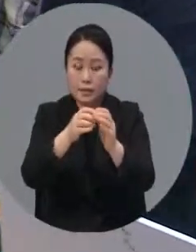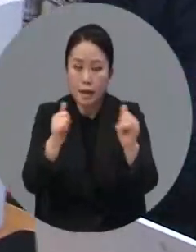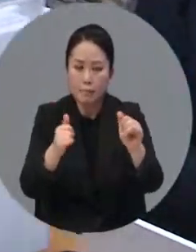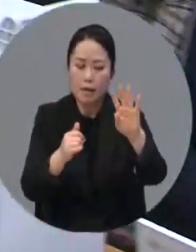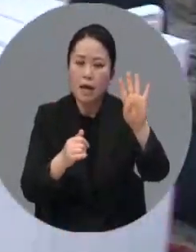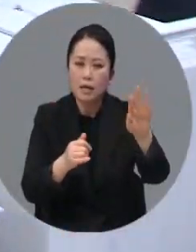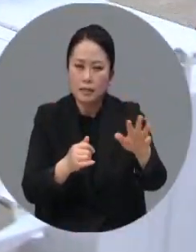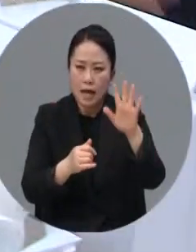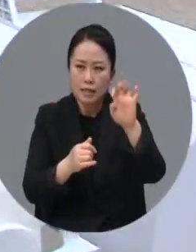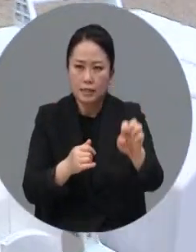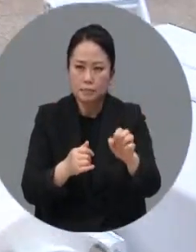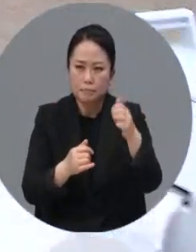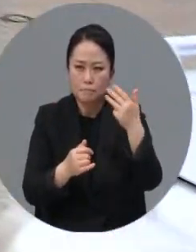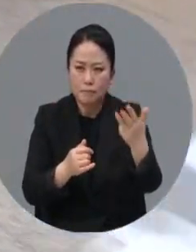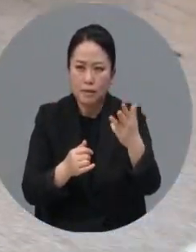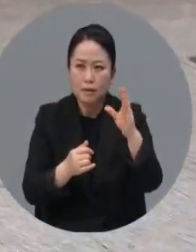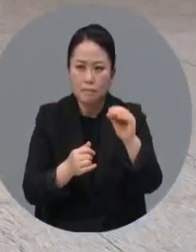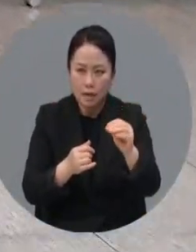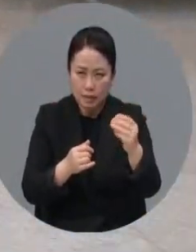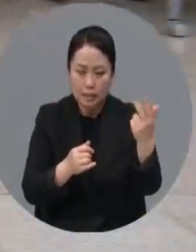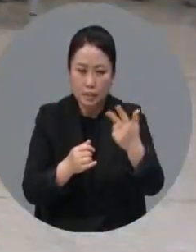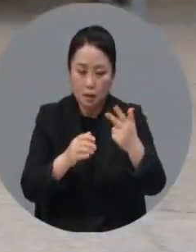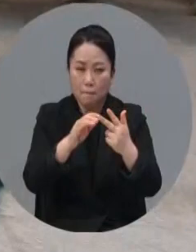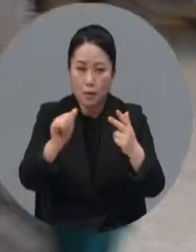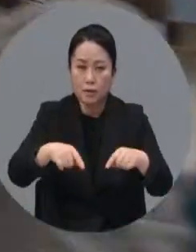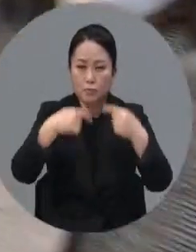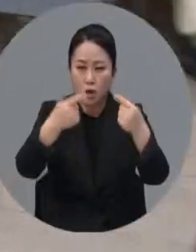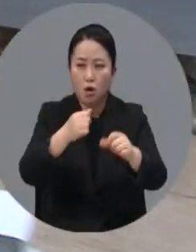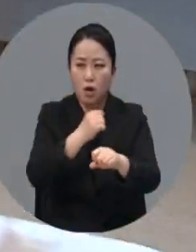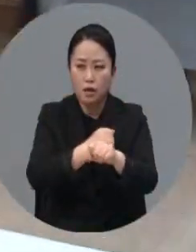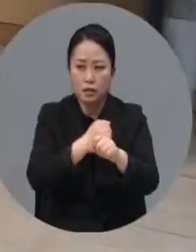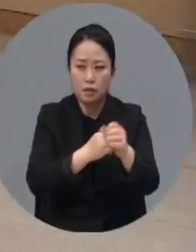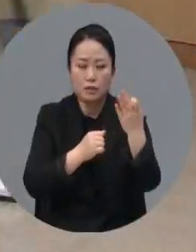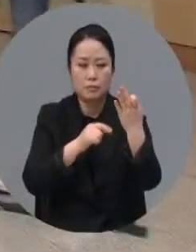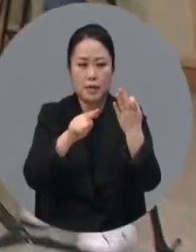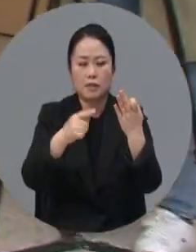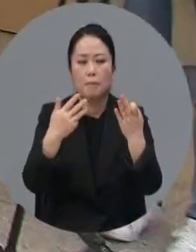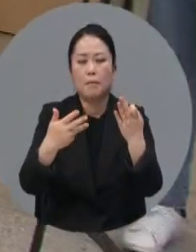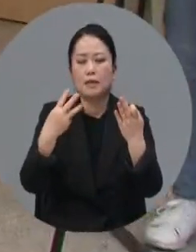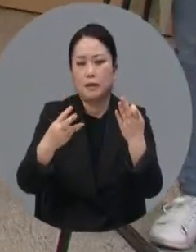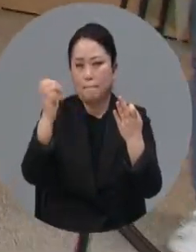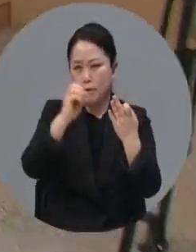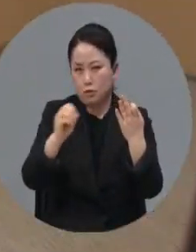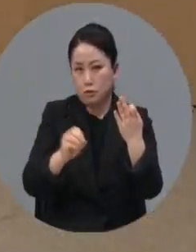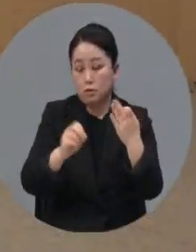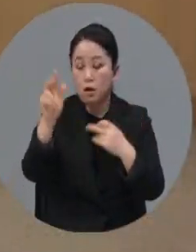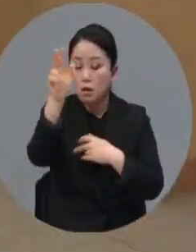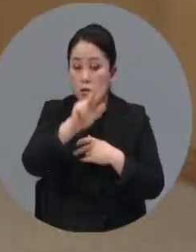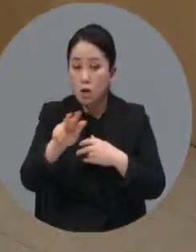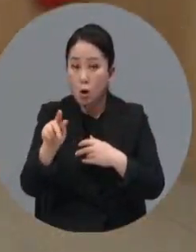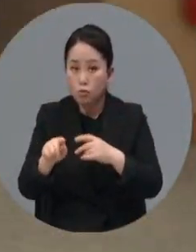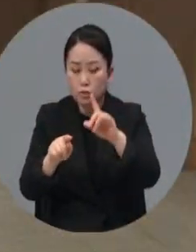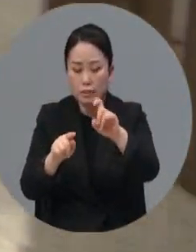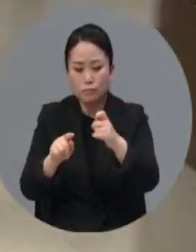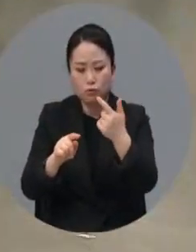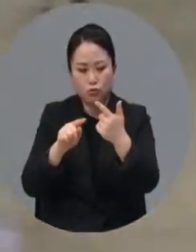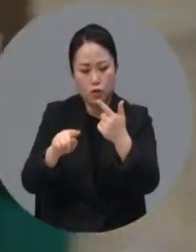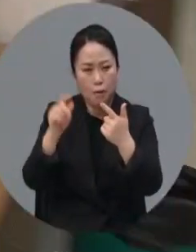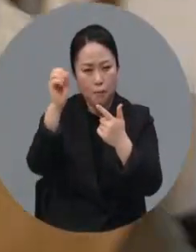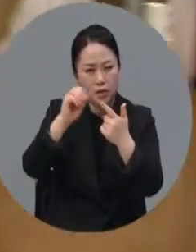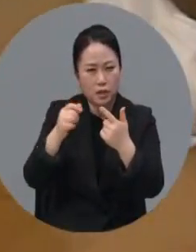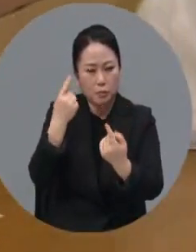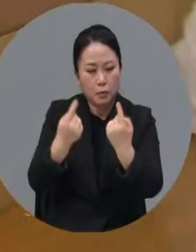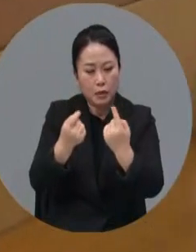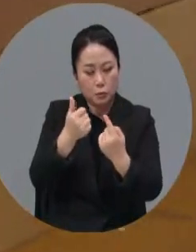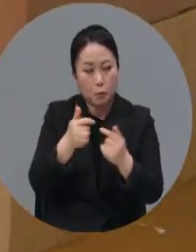투표해 투표율 14.83%를 기록했습니다. 전국 평균 15.61%보다 낮긴 하지만